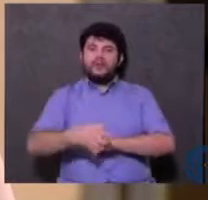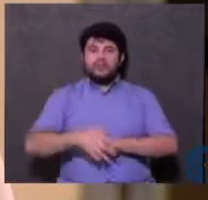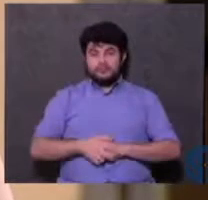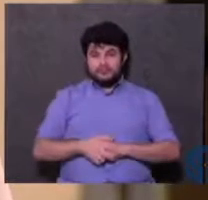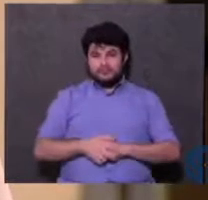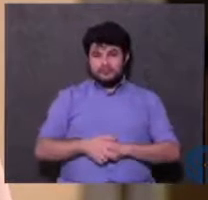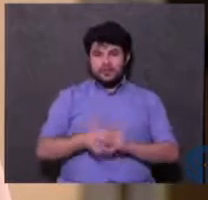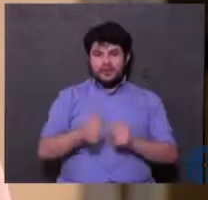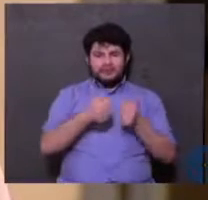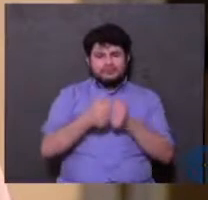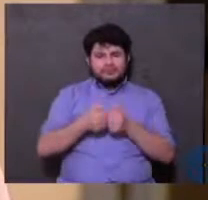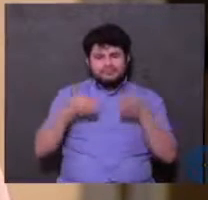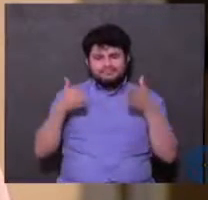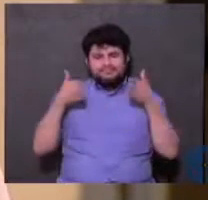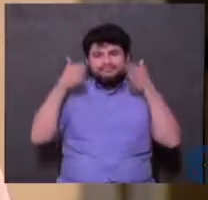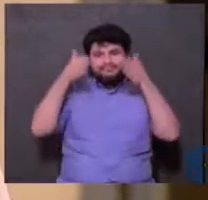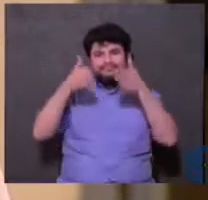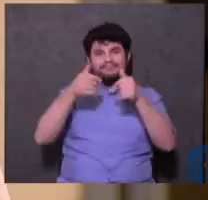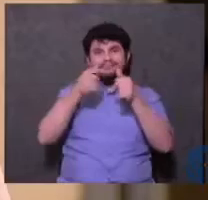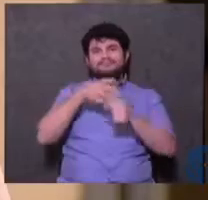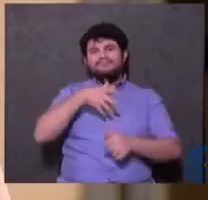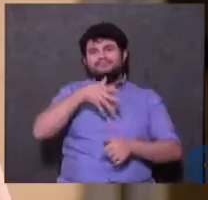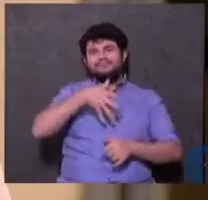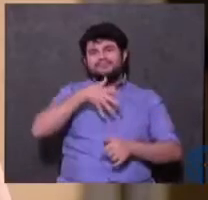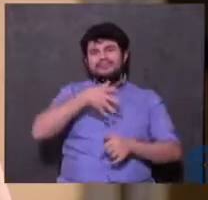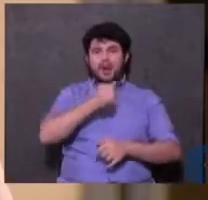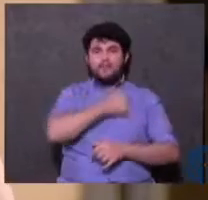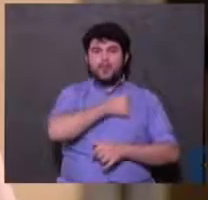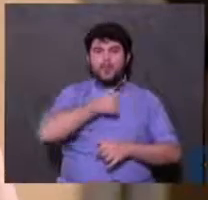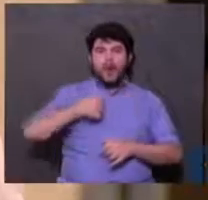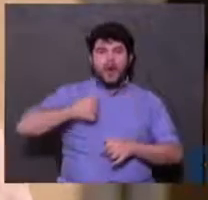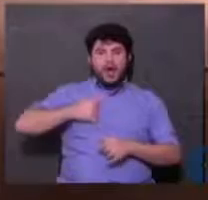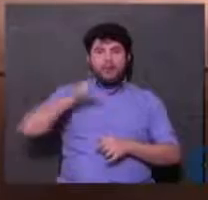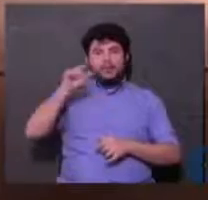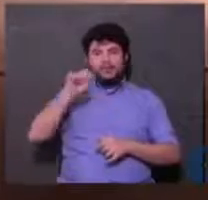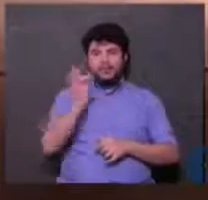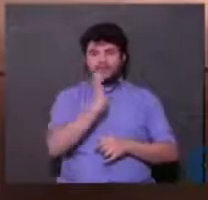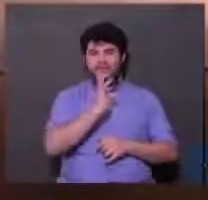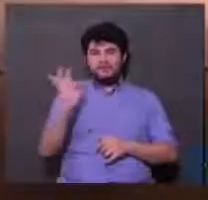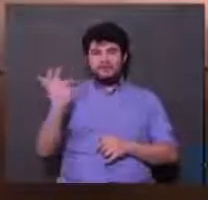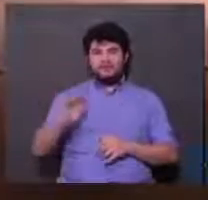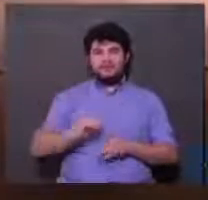Esta dezena é recitada em polaco e francês.